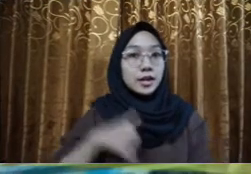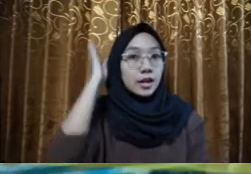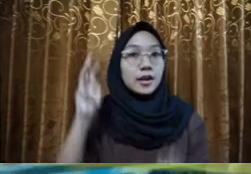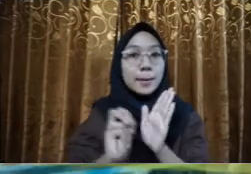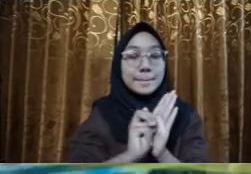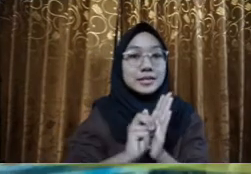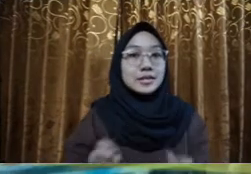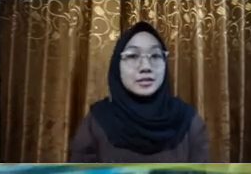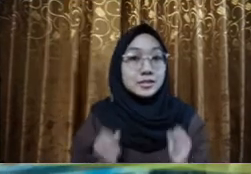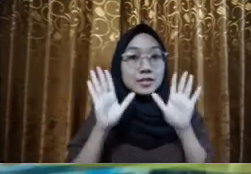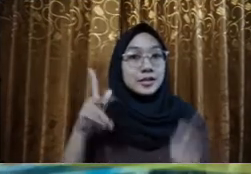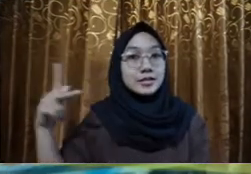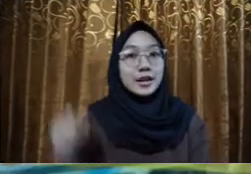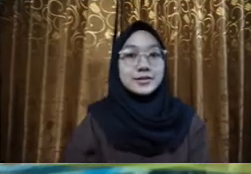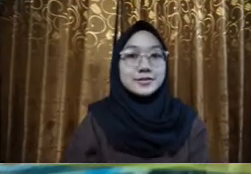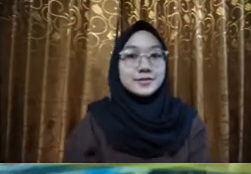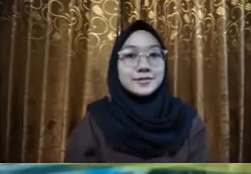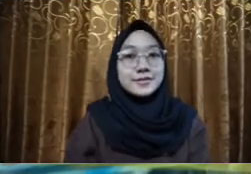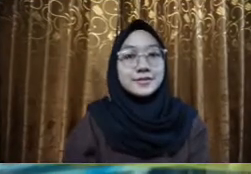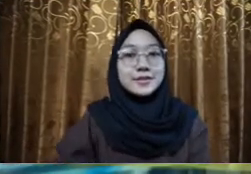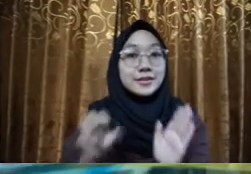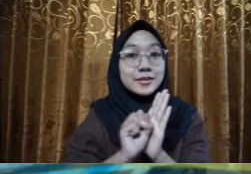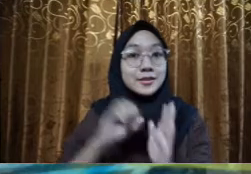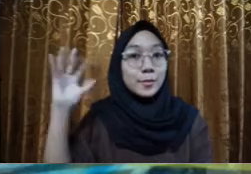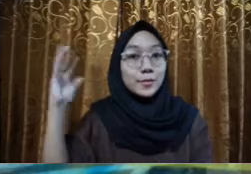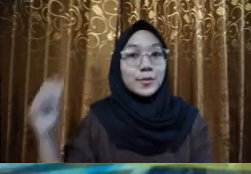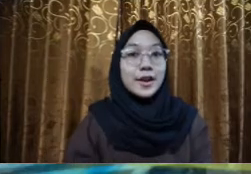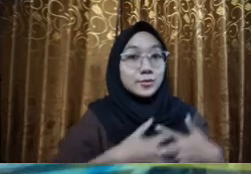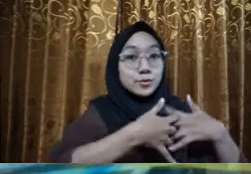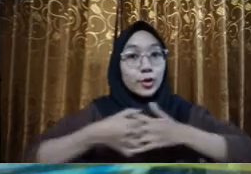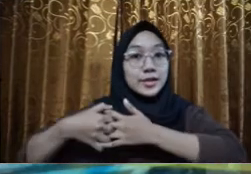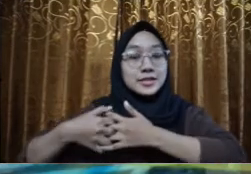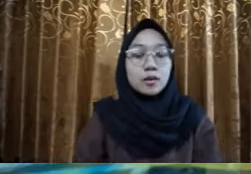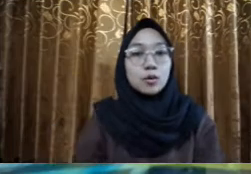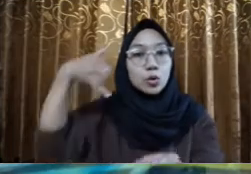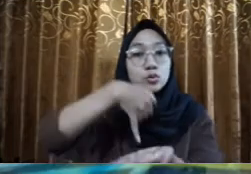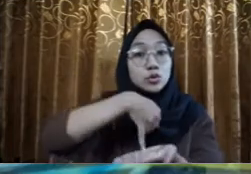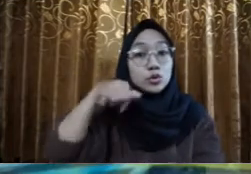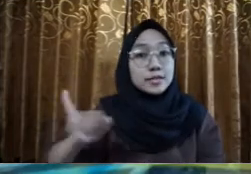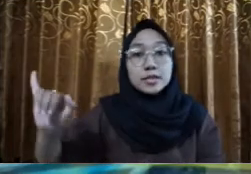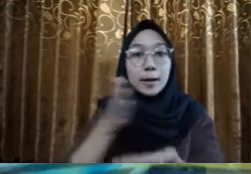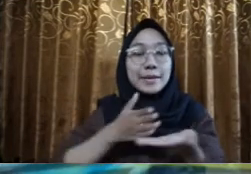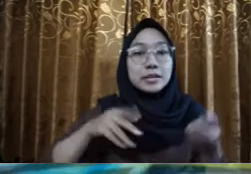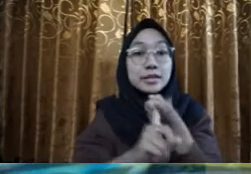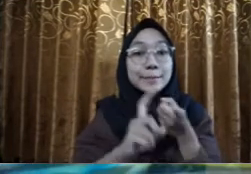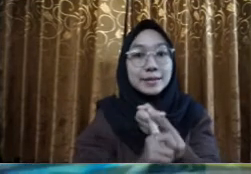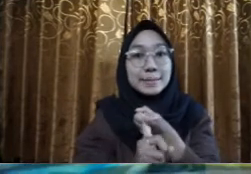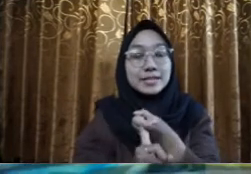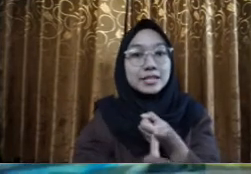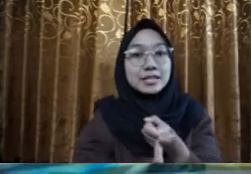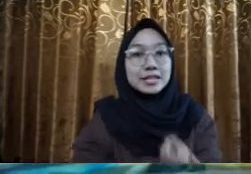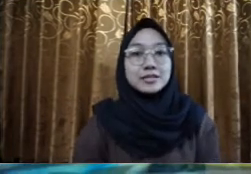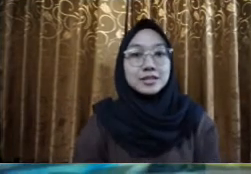ini saya akan menjelaskan sebuah tutorial khususnya bagi